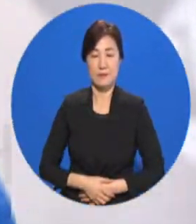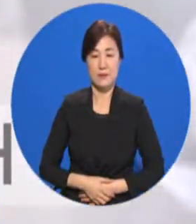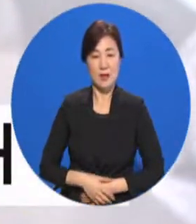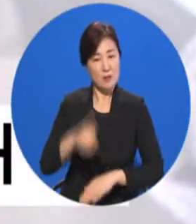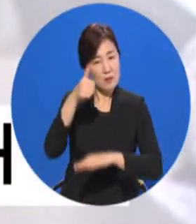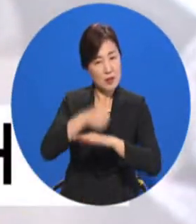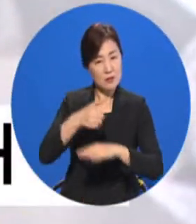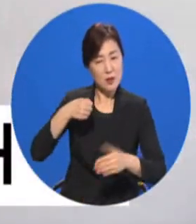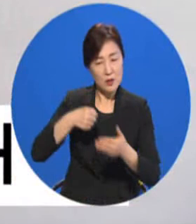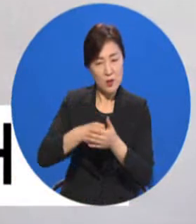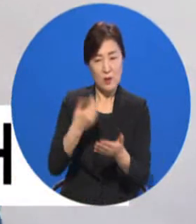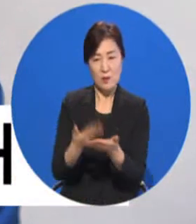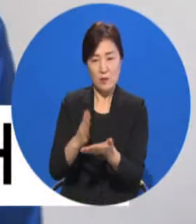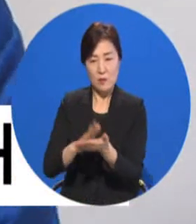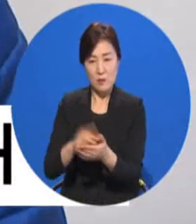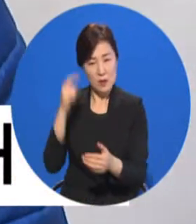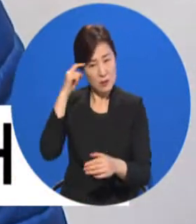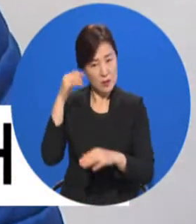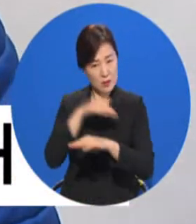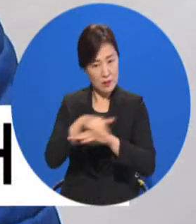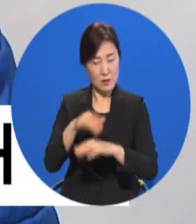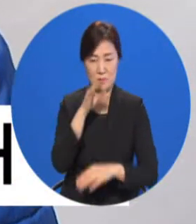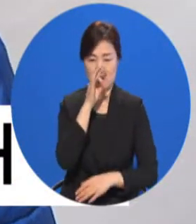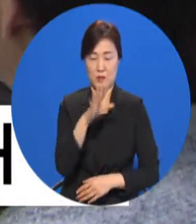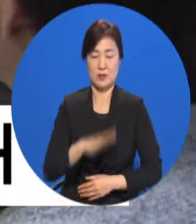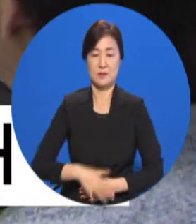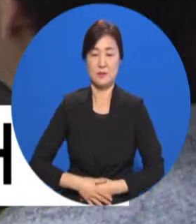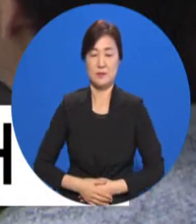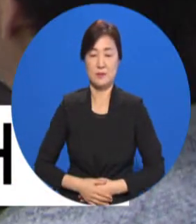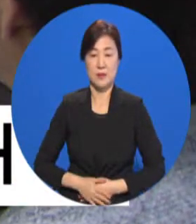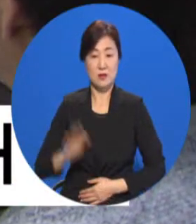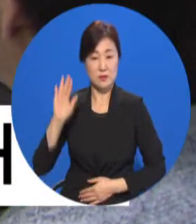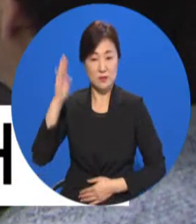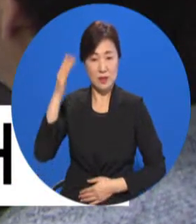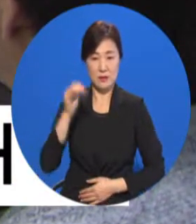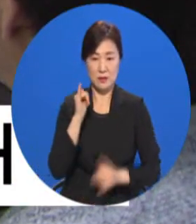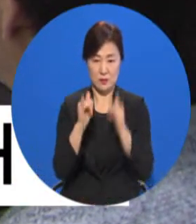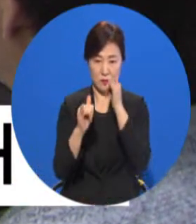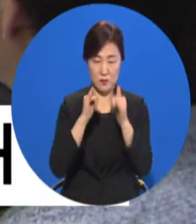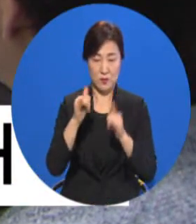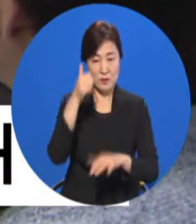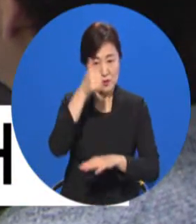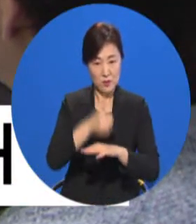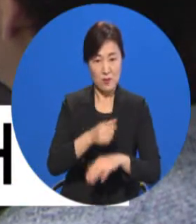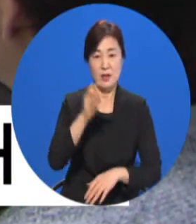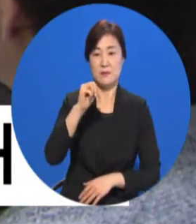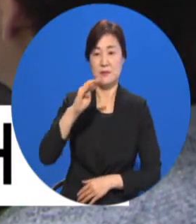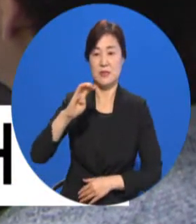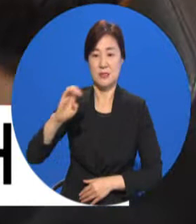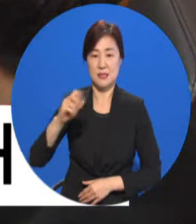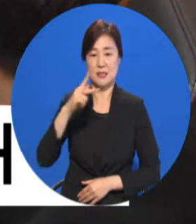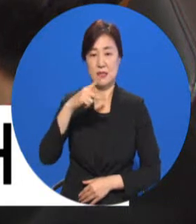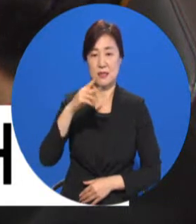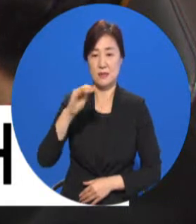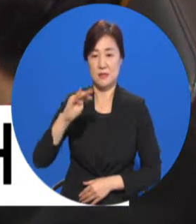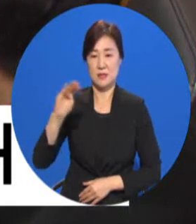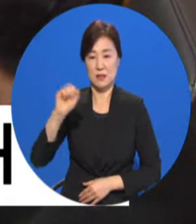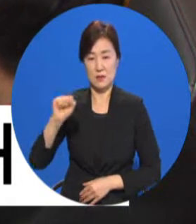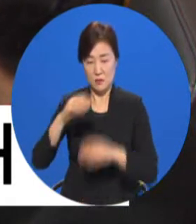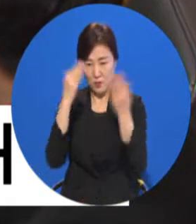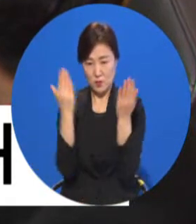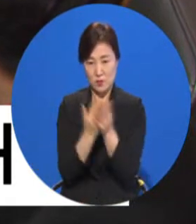그야말로 엎치락뒤치락 예측 불허입니다. 최근 실시됐던 MBC와 KBS 여론조사 모두 두 후보의